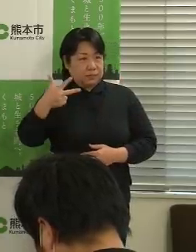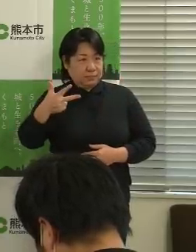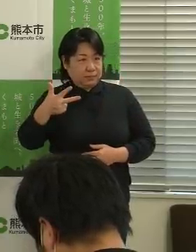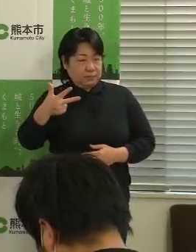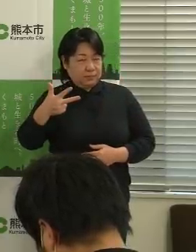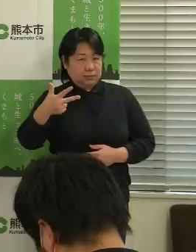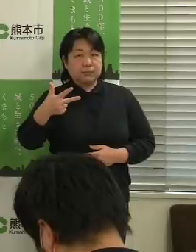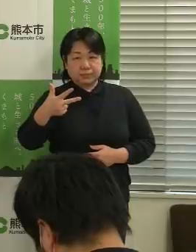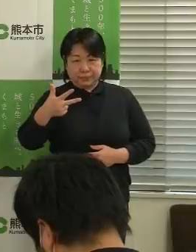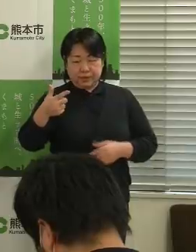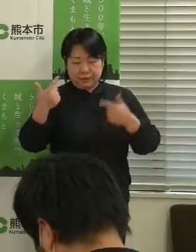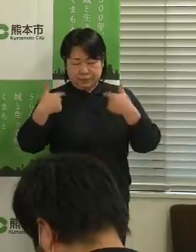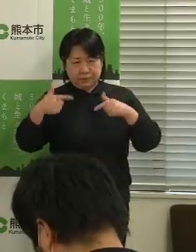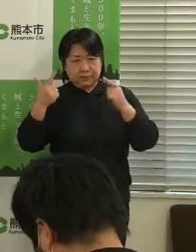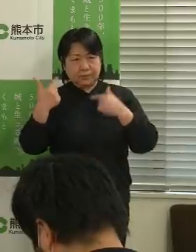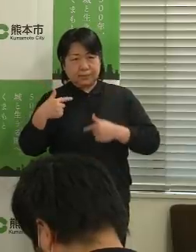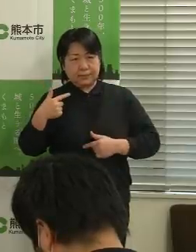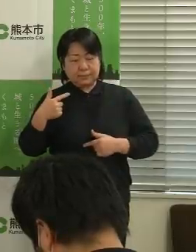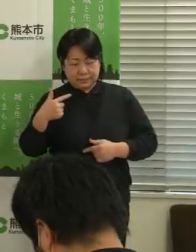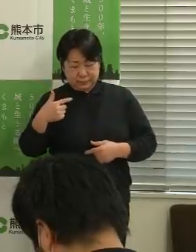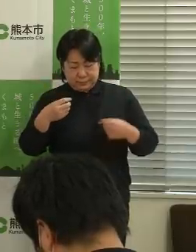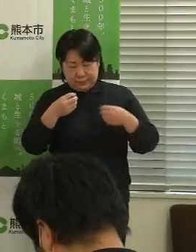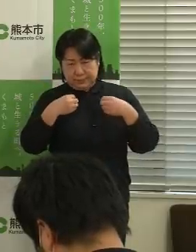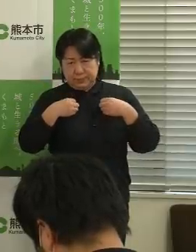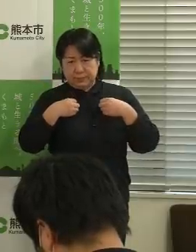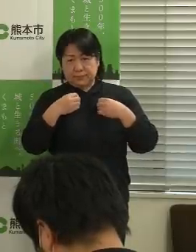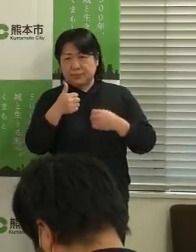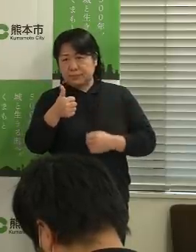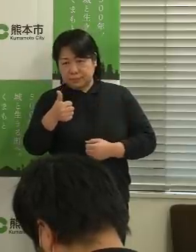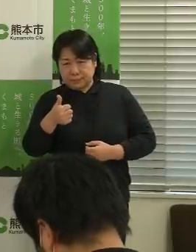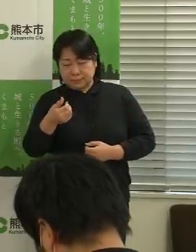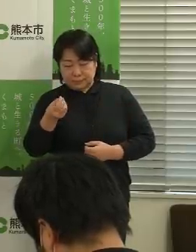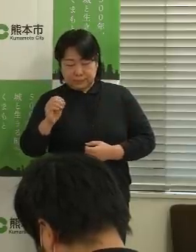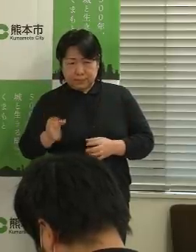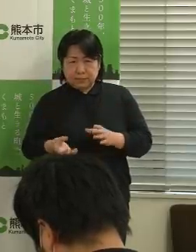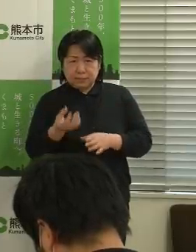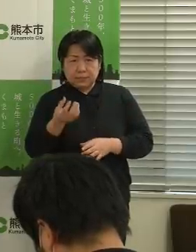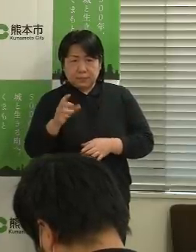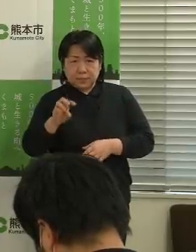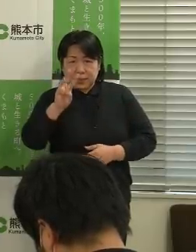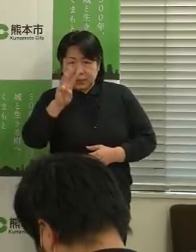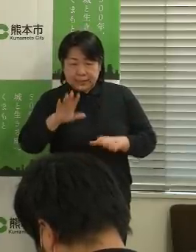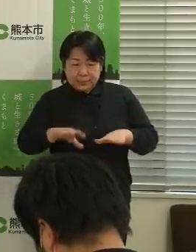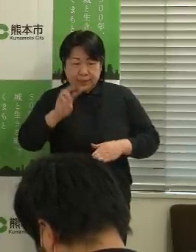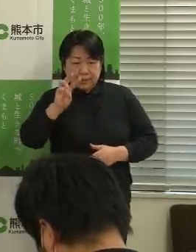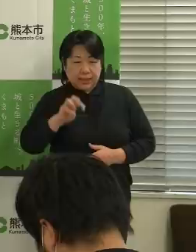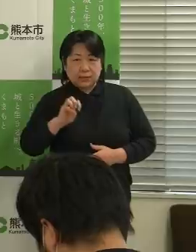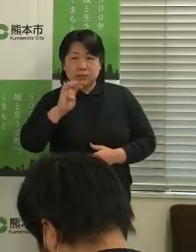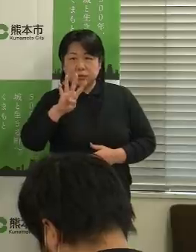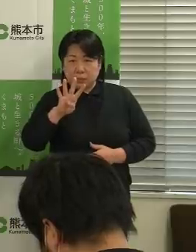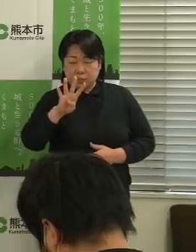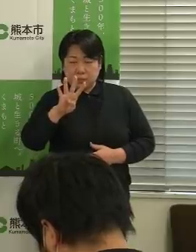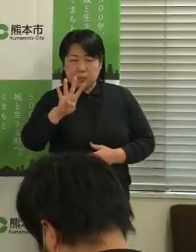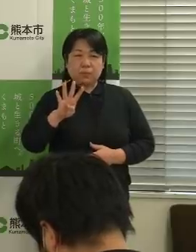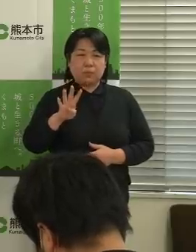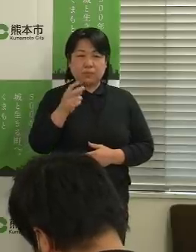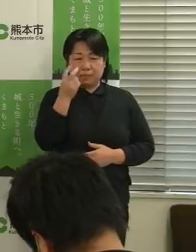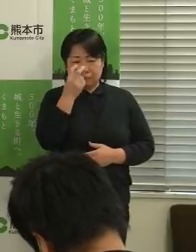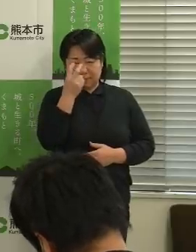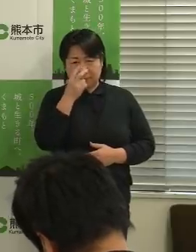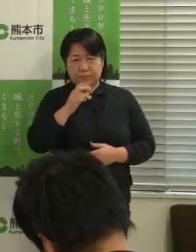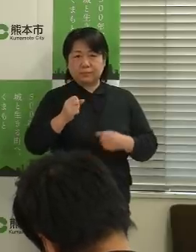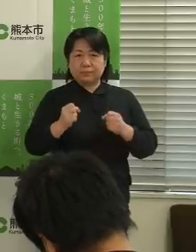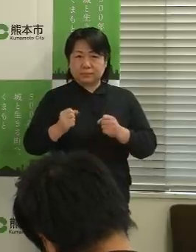ても連日のように感染者が発生をし、34例が現在まで確認を